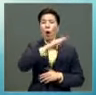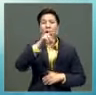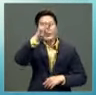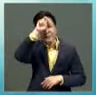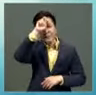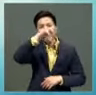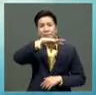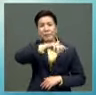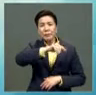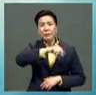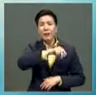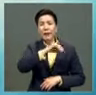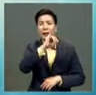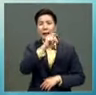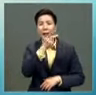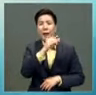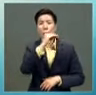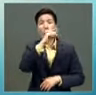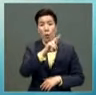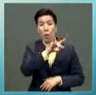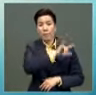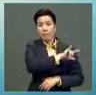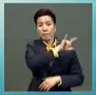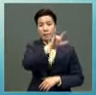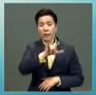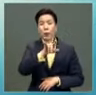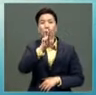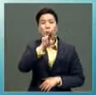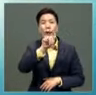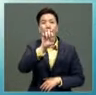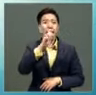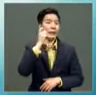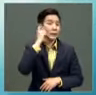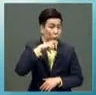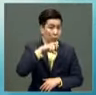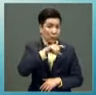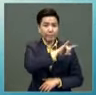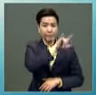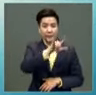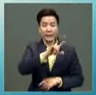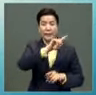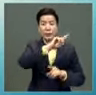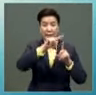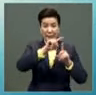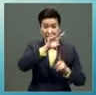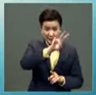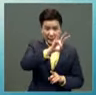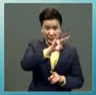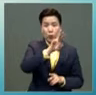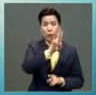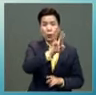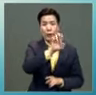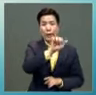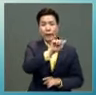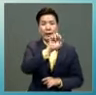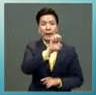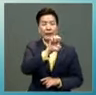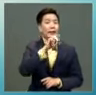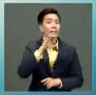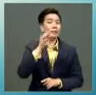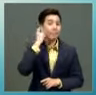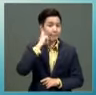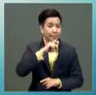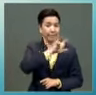คโรประเทศอียิปต์มายังสหรัฐอาหรับเอมิเรตส์วันที่7กรกฎาคมเดินทางจากสหรัฐอาหรับเอมิเรตส์ไปยังปากีสถ